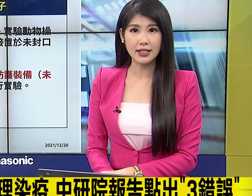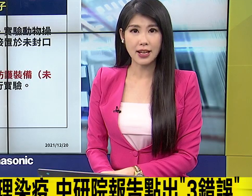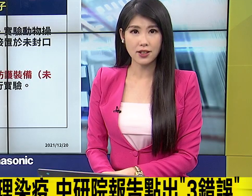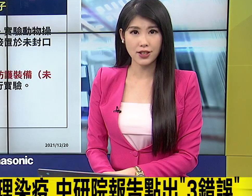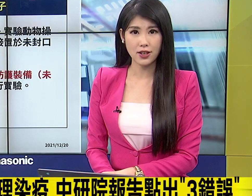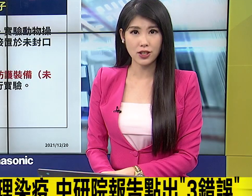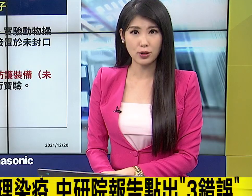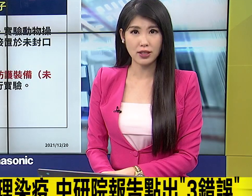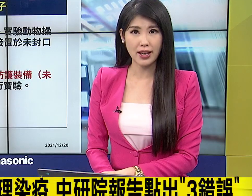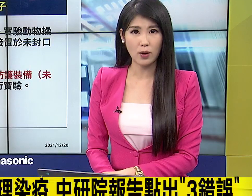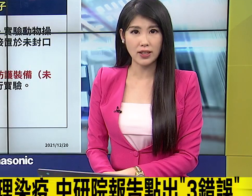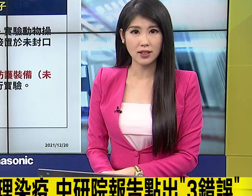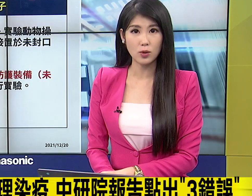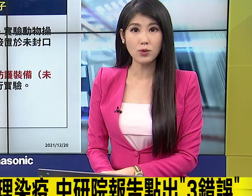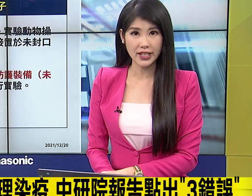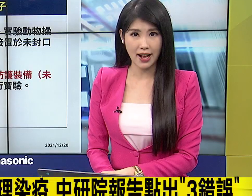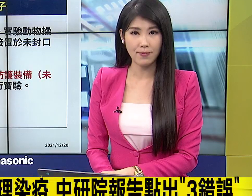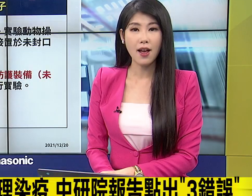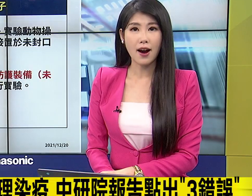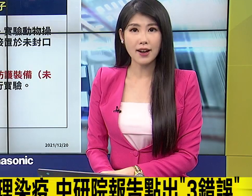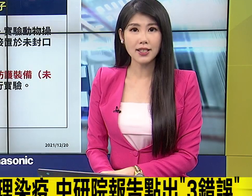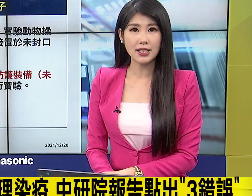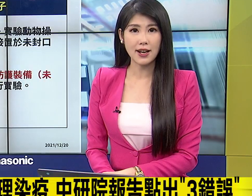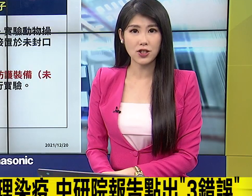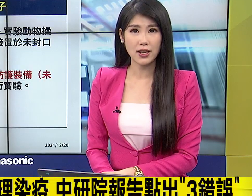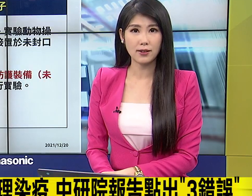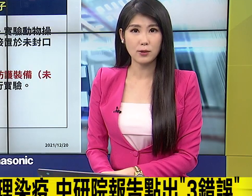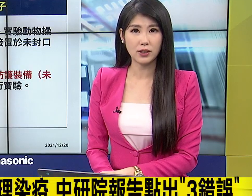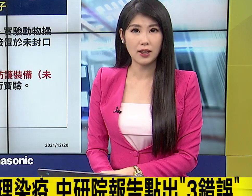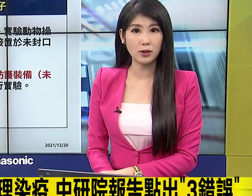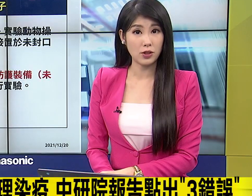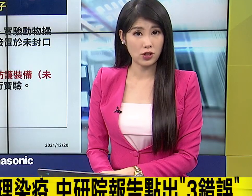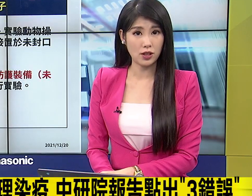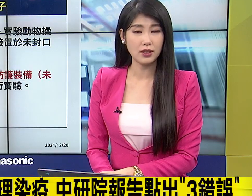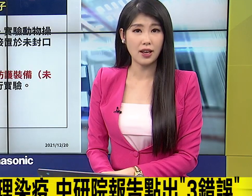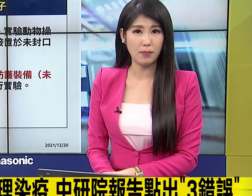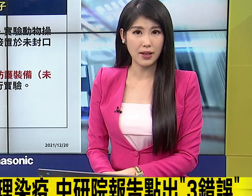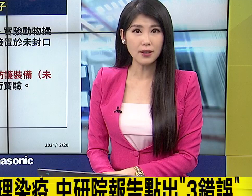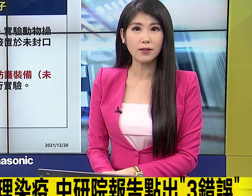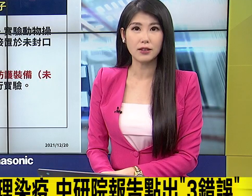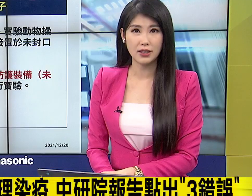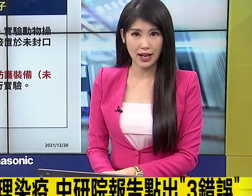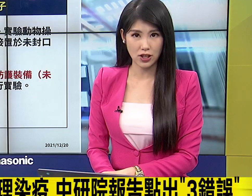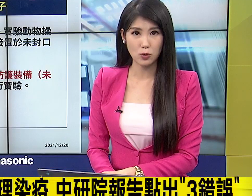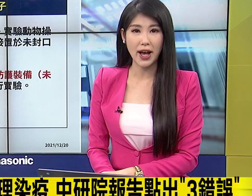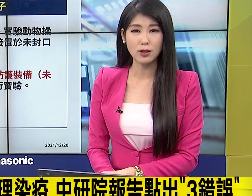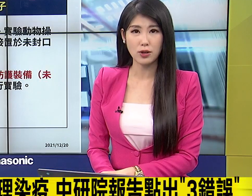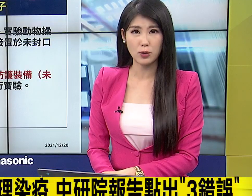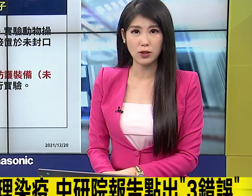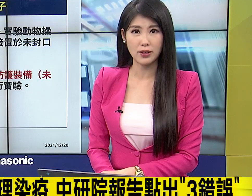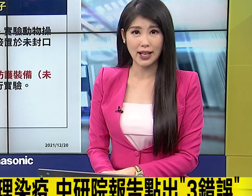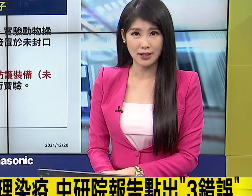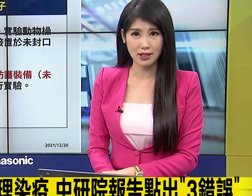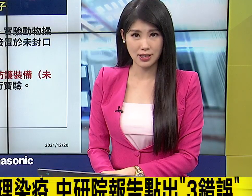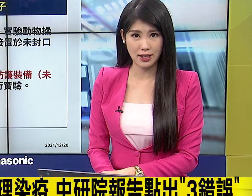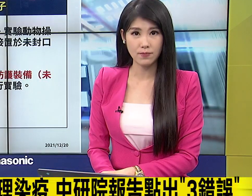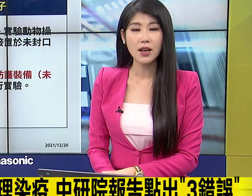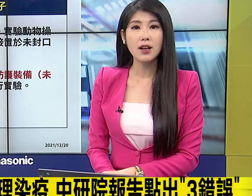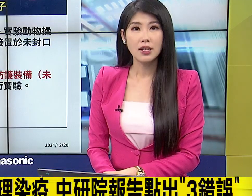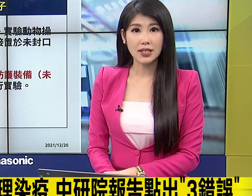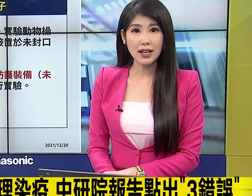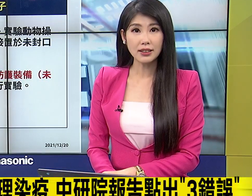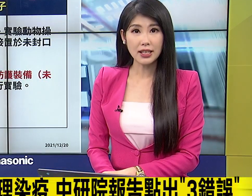含第一项实验室存在环境的污染，而且在实验动物操作时也没有在生物安全柜中来进